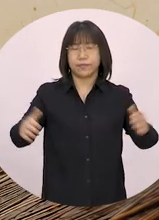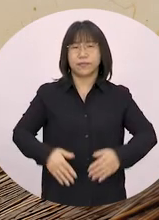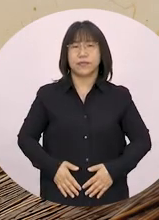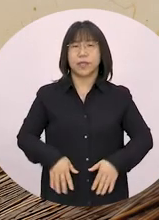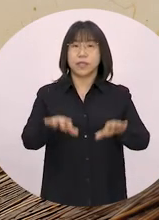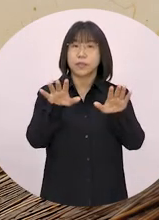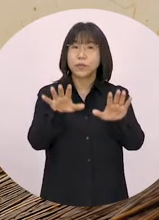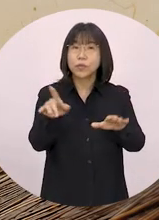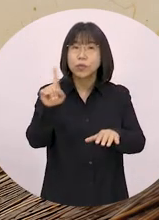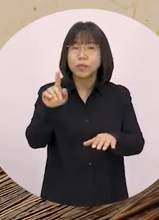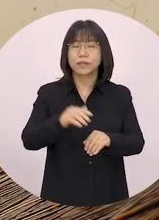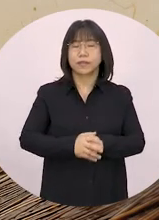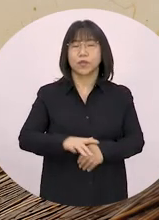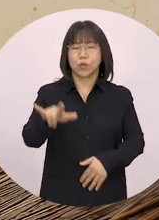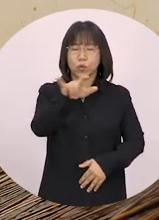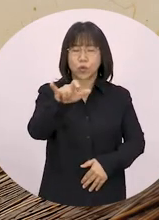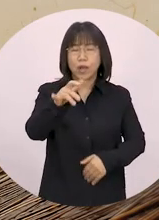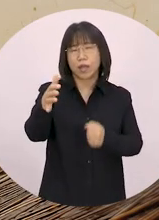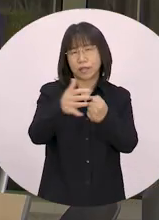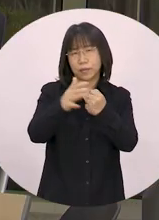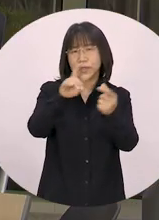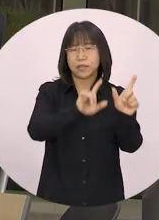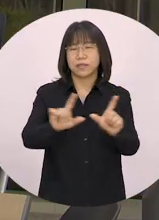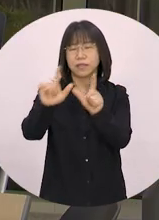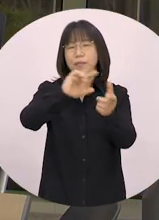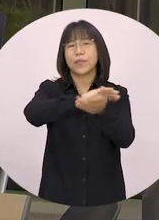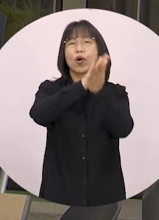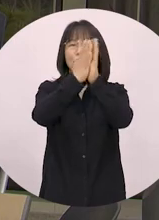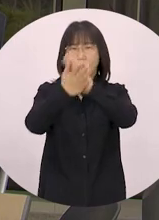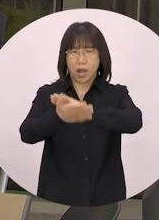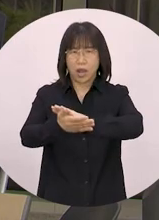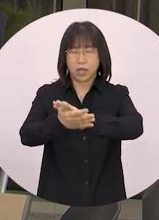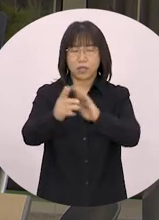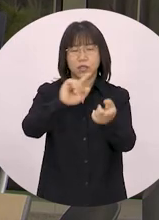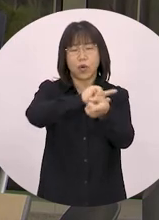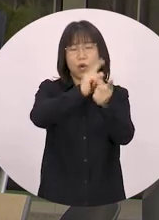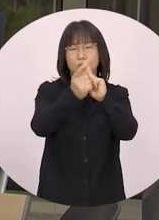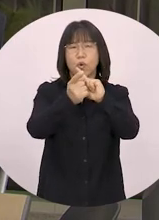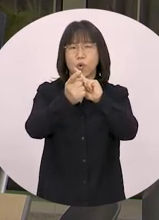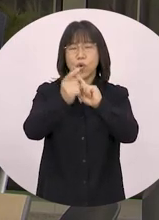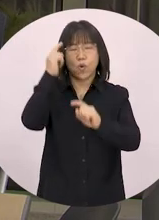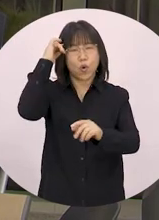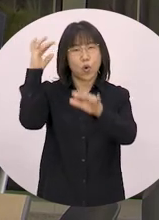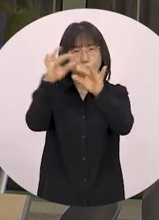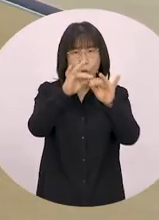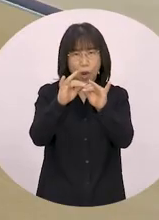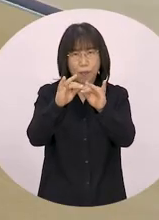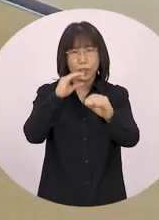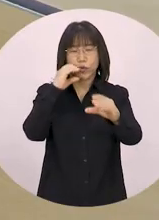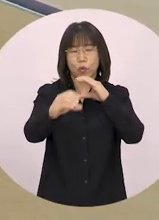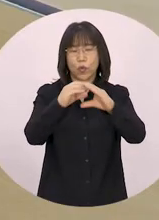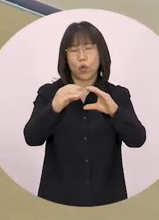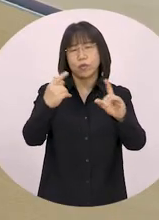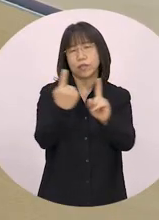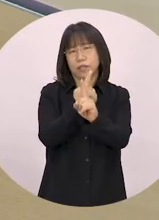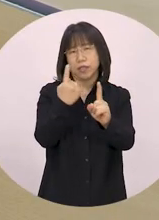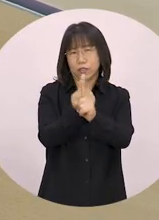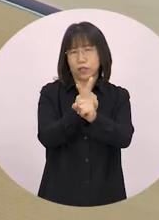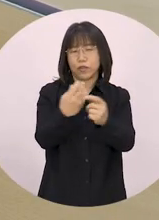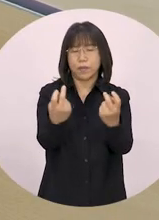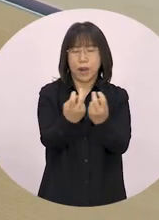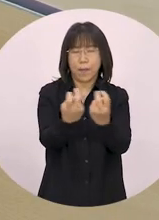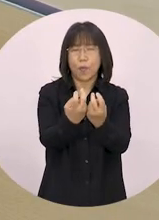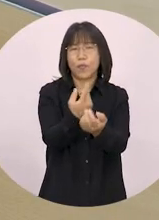이번 강좌는 코로나19가 가져온 일상의 변화 속에 공동체 구성원이 서로에 대해 공감하고 소통하며